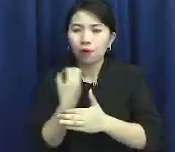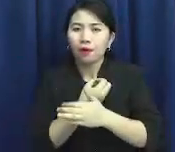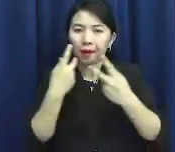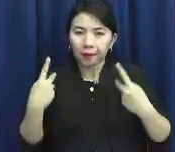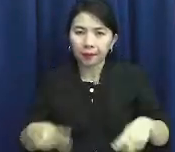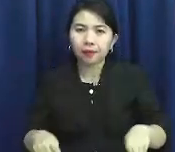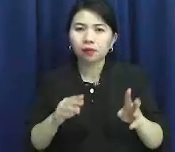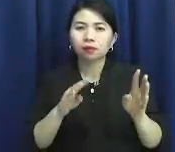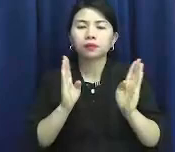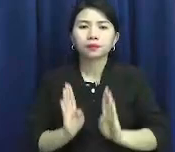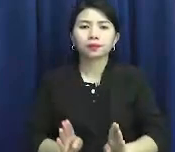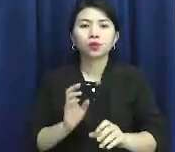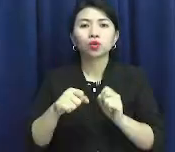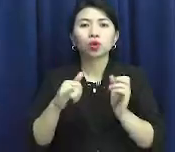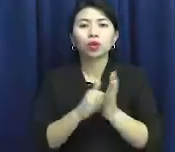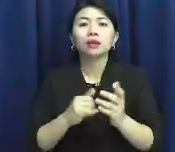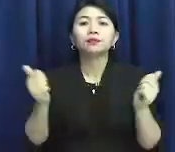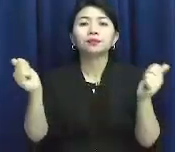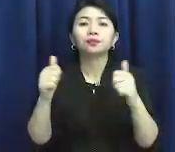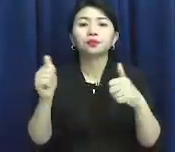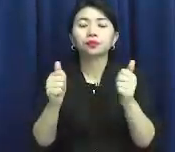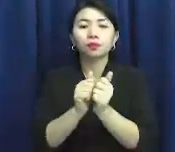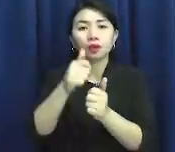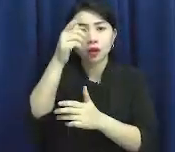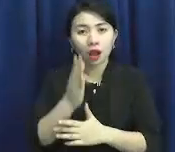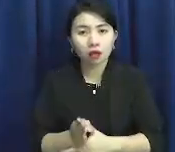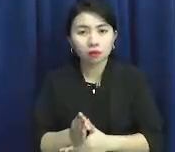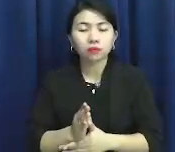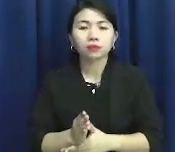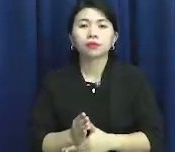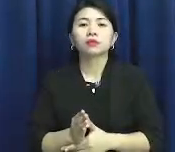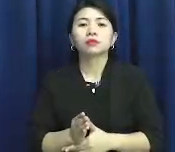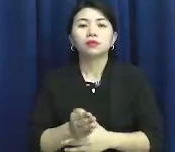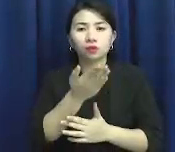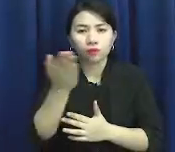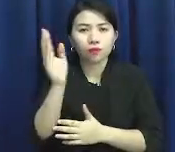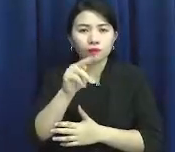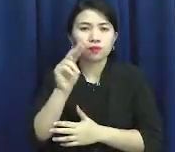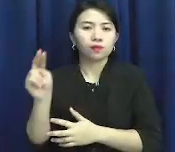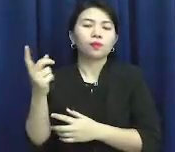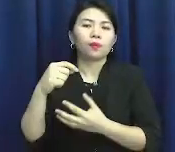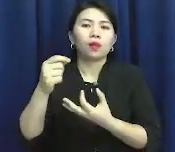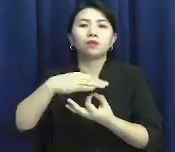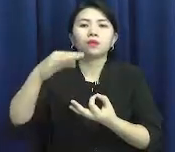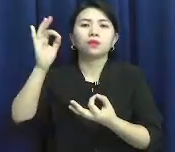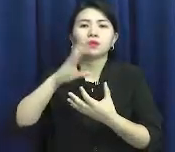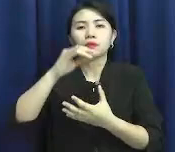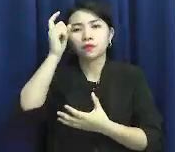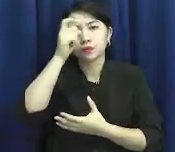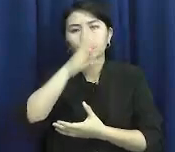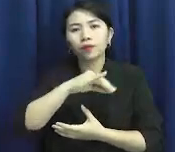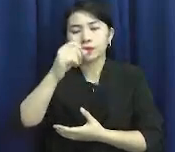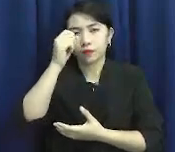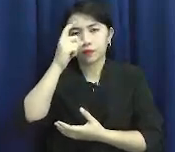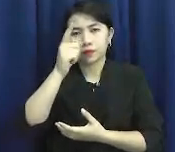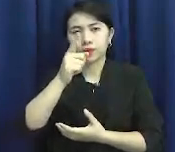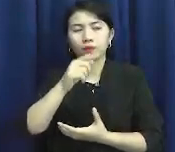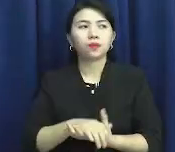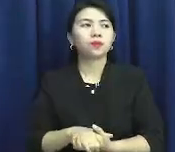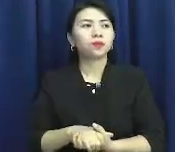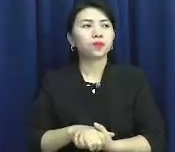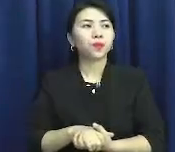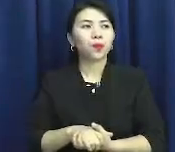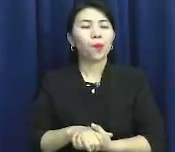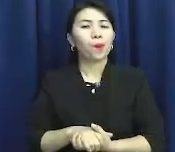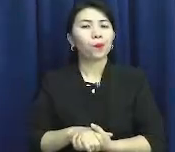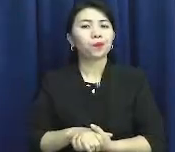Para maging ayon sa Diyos, ang galaw ng katawan, kailangan mo ng spirit of wisdom and understanding.